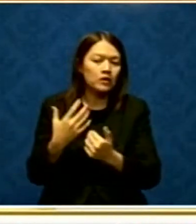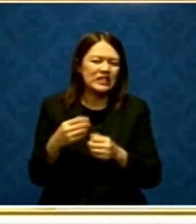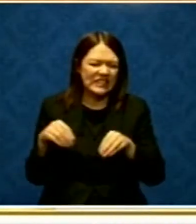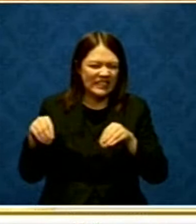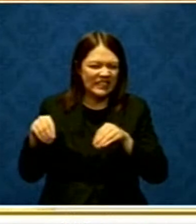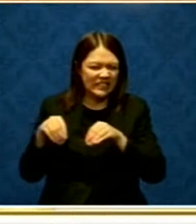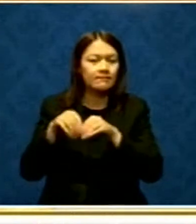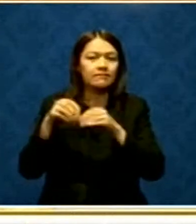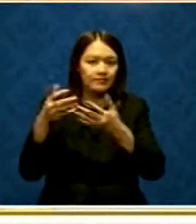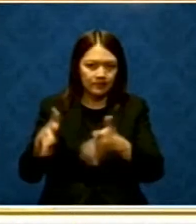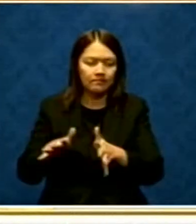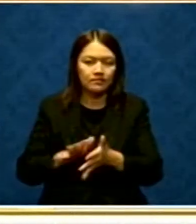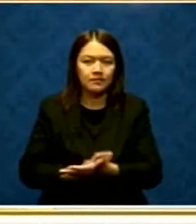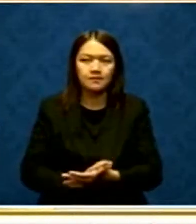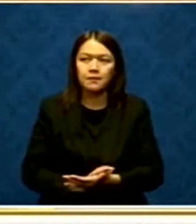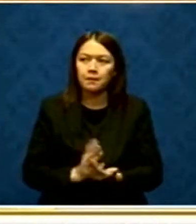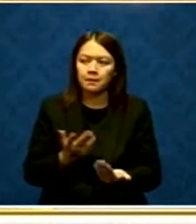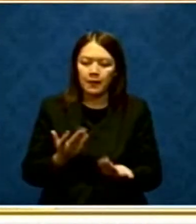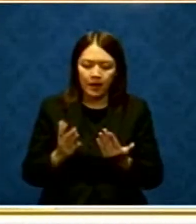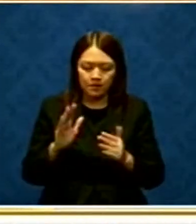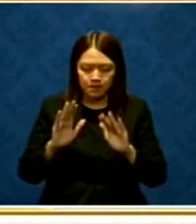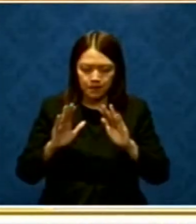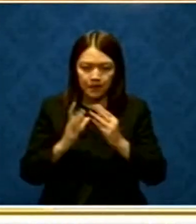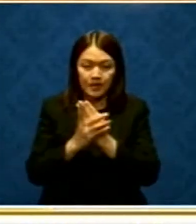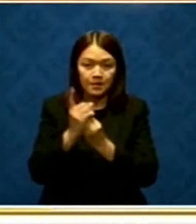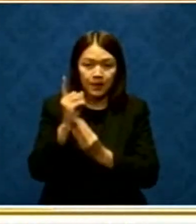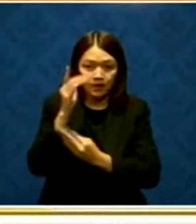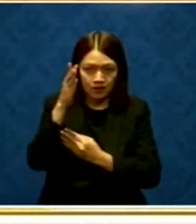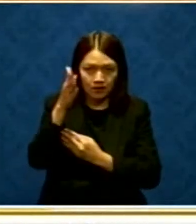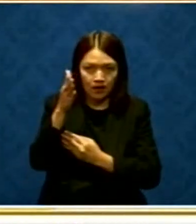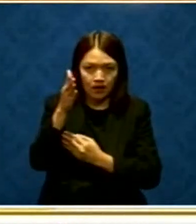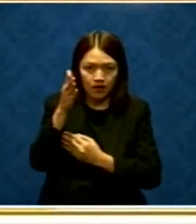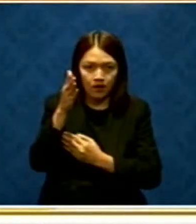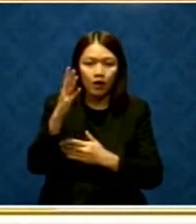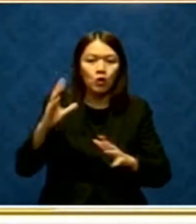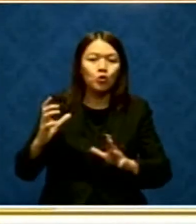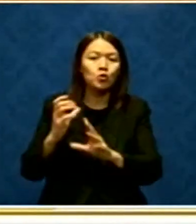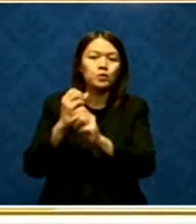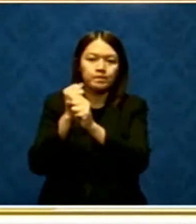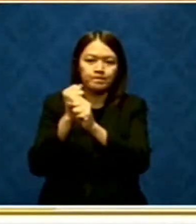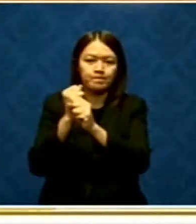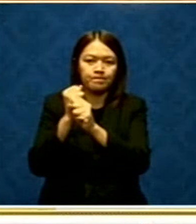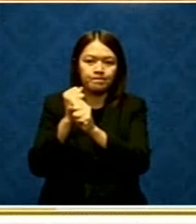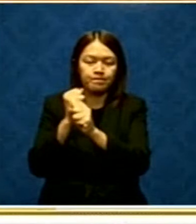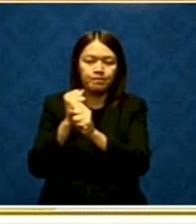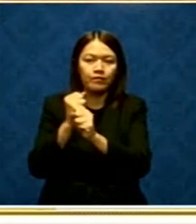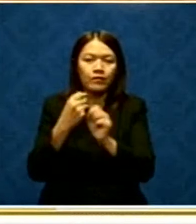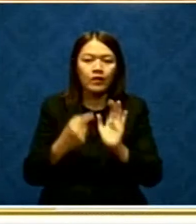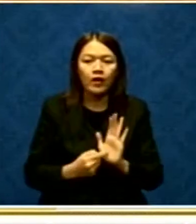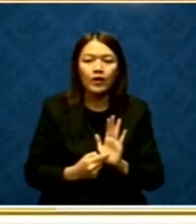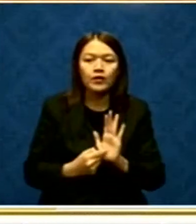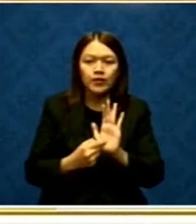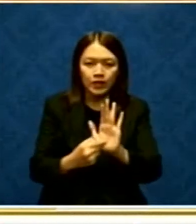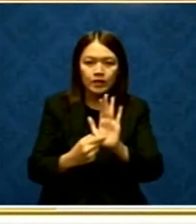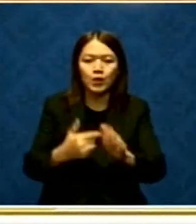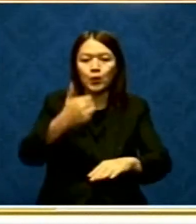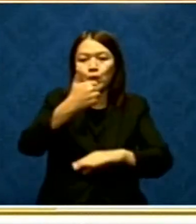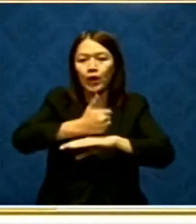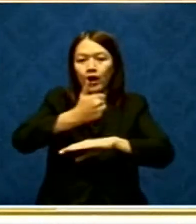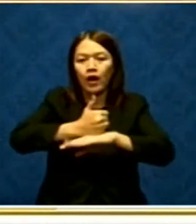เสร็จแล้วครับเชื่อว่าในภายในสัปดาห์หน้าก็จะสรุปผลเสนอทางผบ.ทบ.